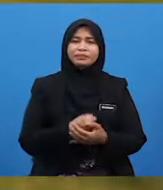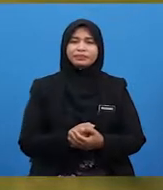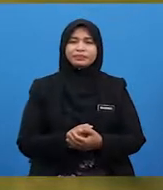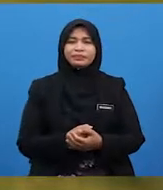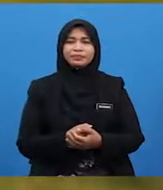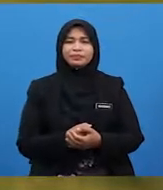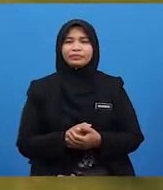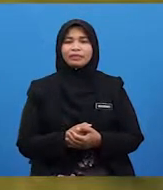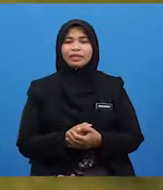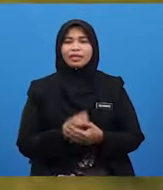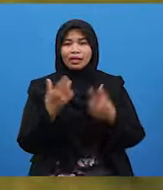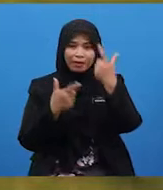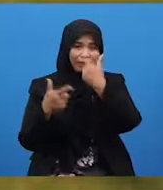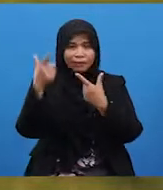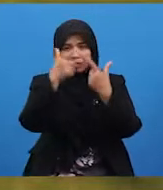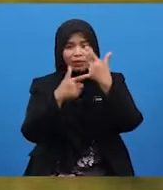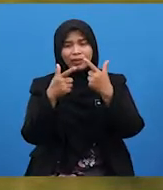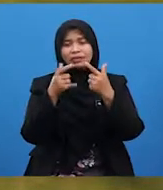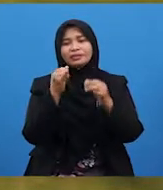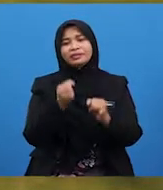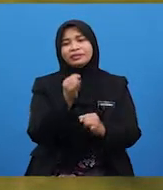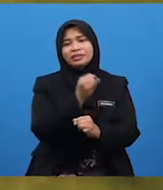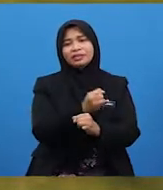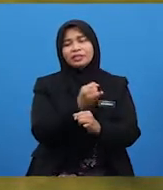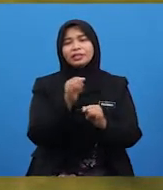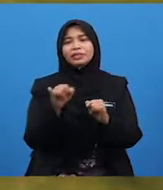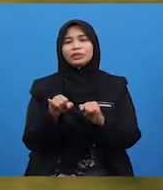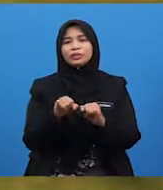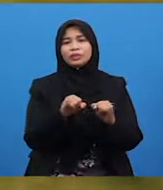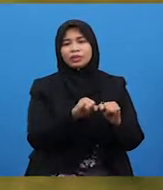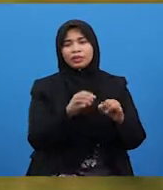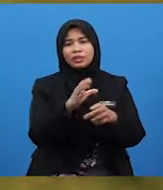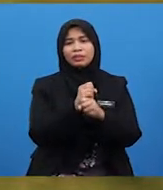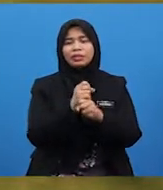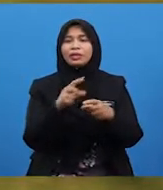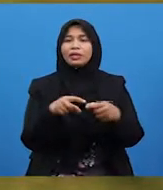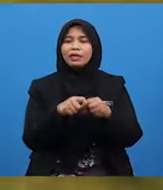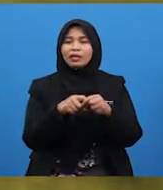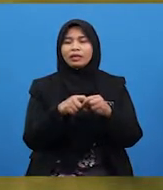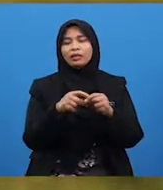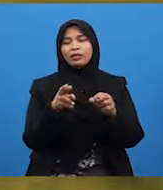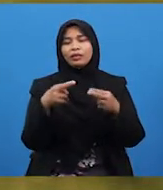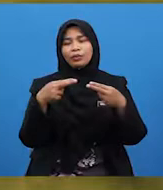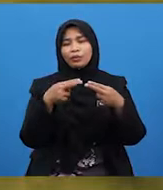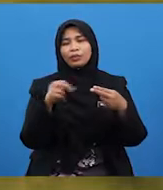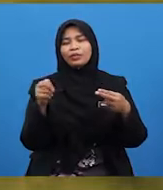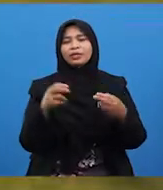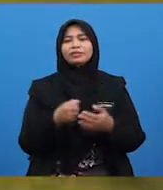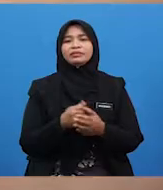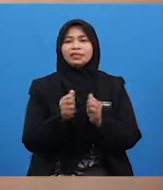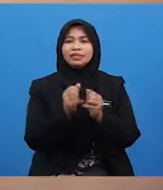Encik Kugan. Ziarah menziarahi antara jiran dapat mengeratkan hubungan sesama kita. Ada tak Encik Kugan nak kongsikan apa-apa